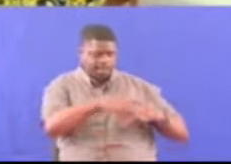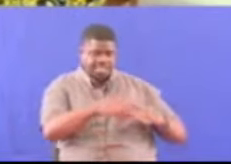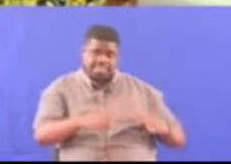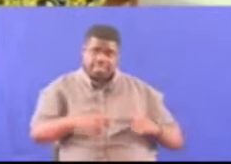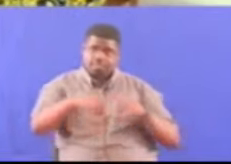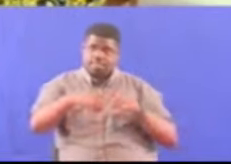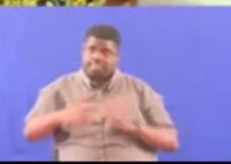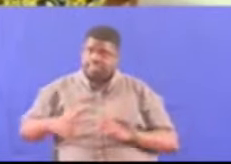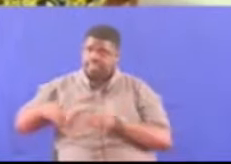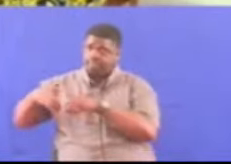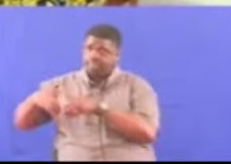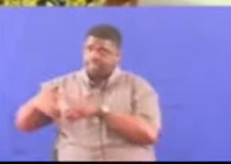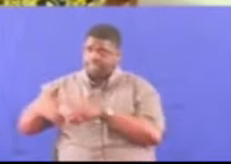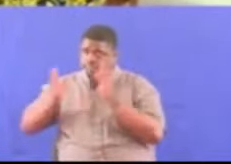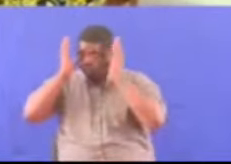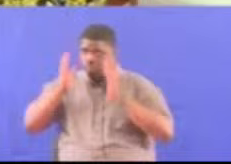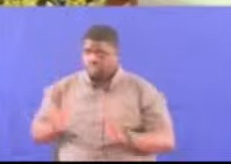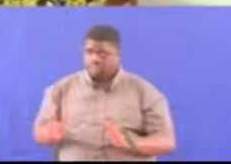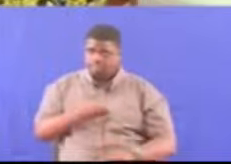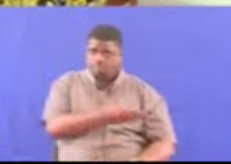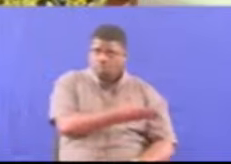wabunge wote mliopo hapa,